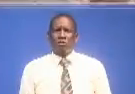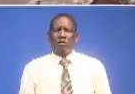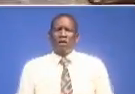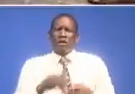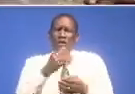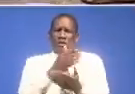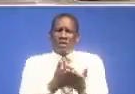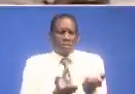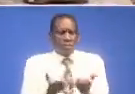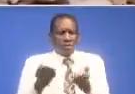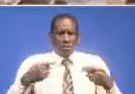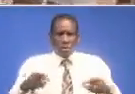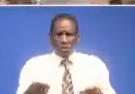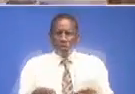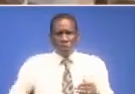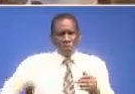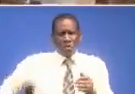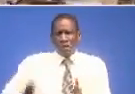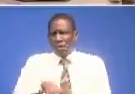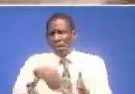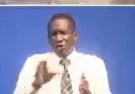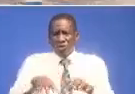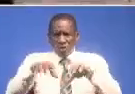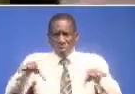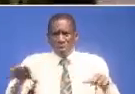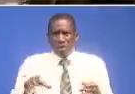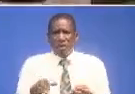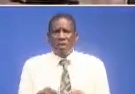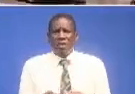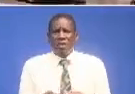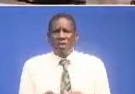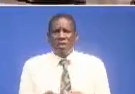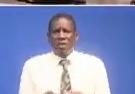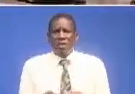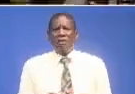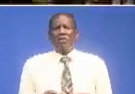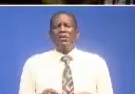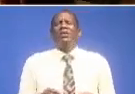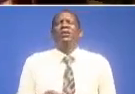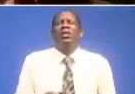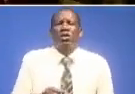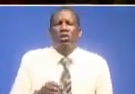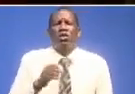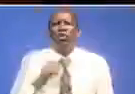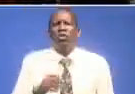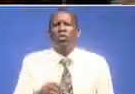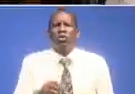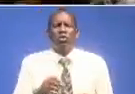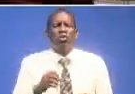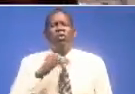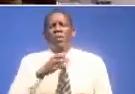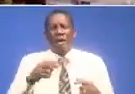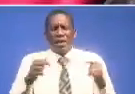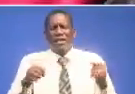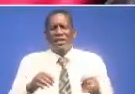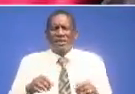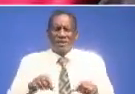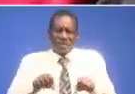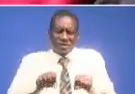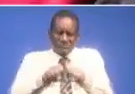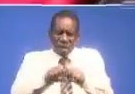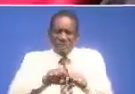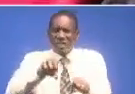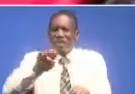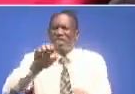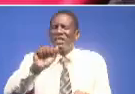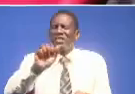Huku baadhi ya wauzaji wanaotimuliwa wakianguka na Sakaja, wengine walianguka na Rais William Ruto.